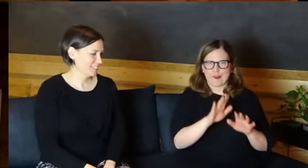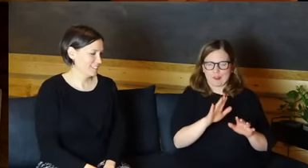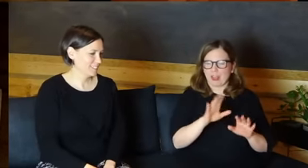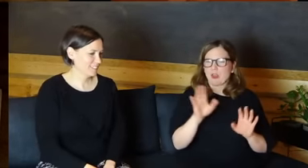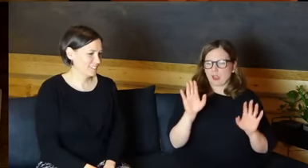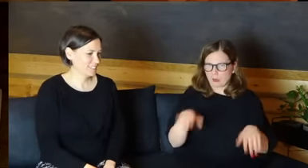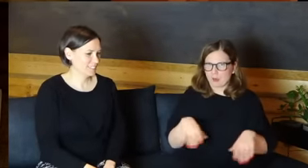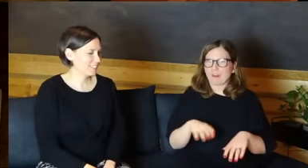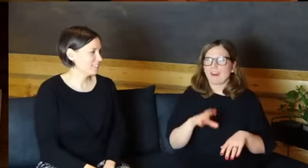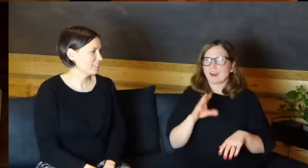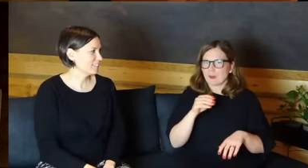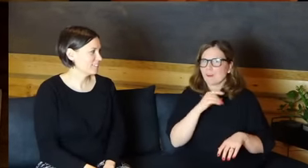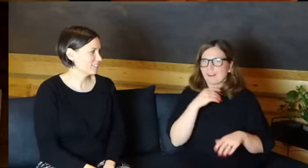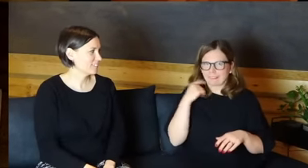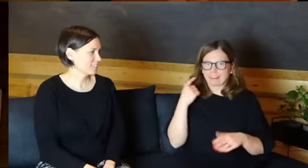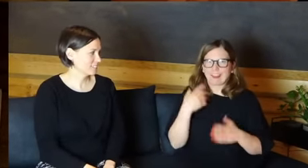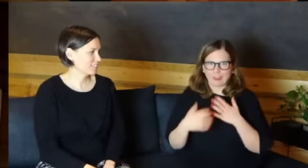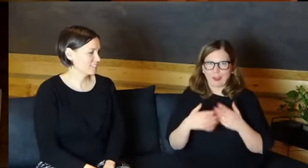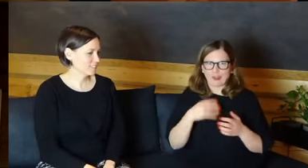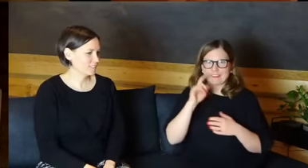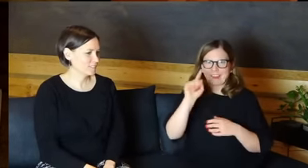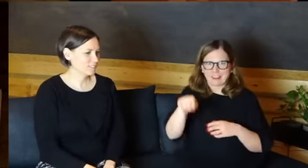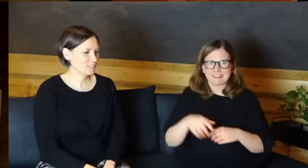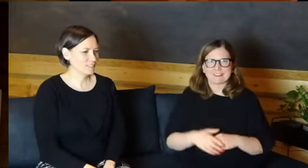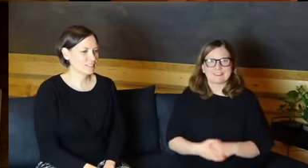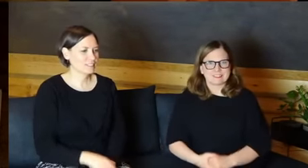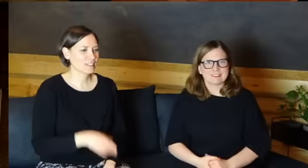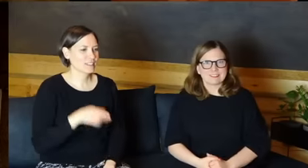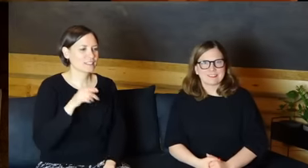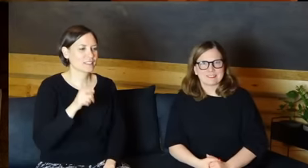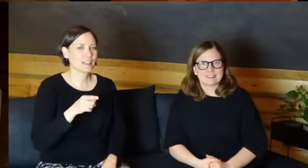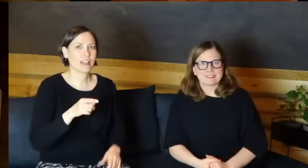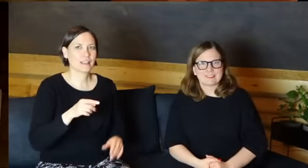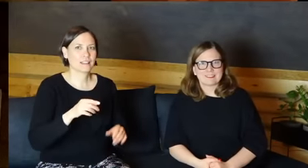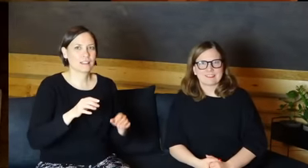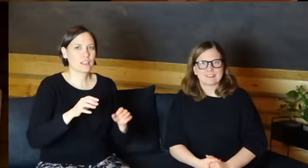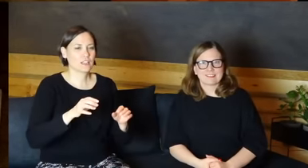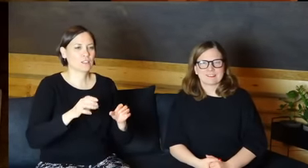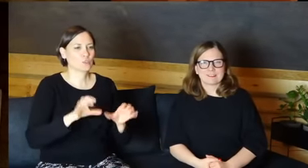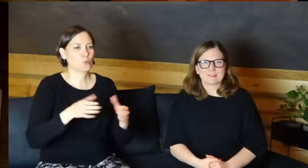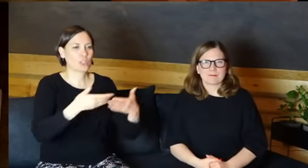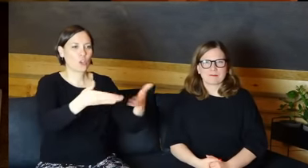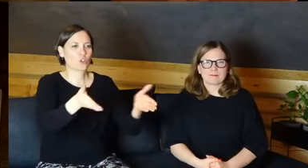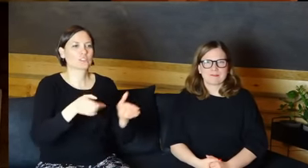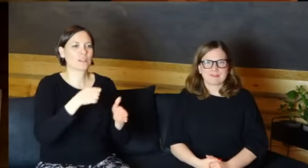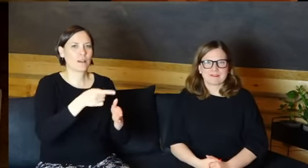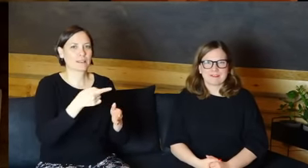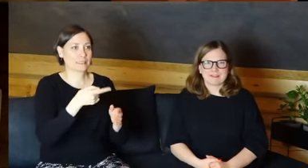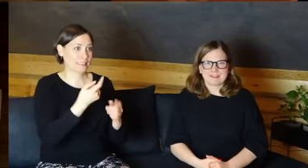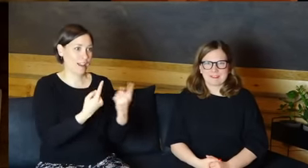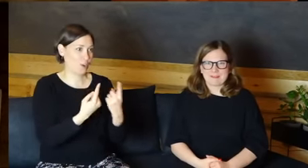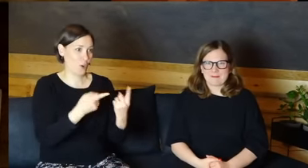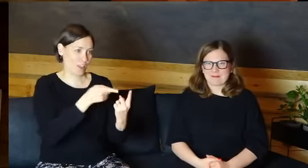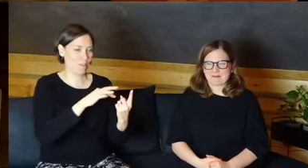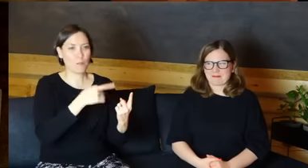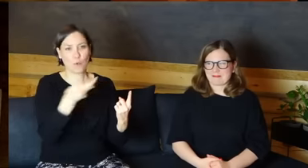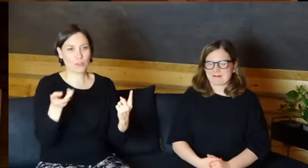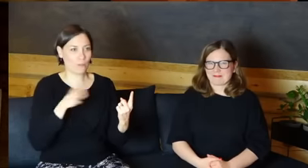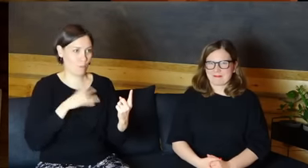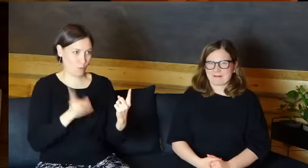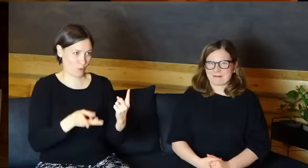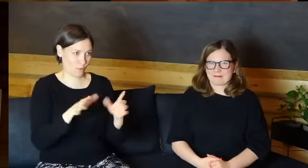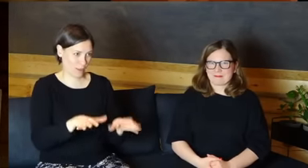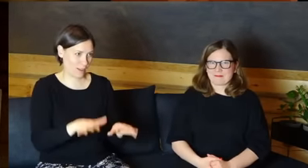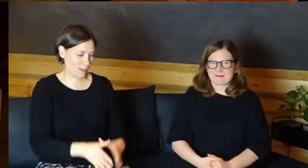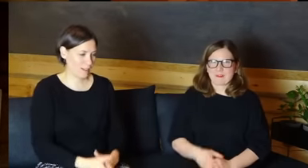puhumaan, kun tuohon. Siellä studiossa on muitakin kuin sinne. Oon täällä. Miten tota...